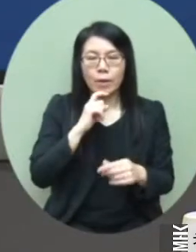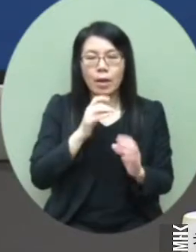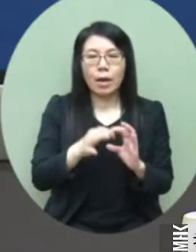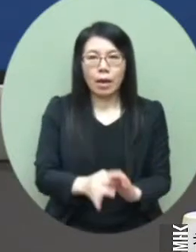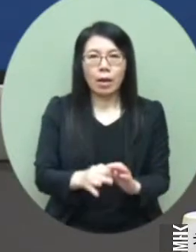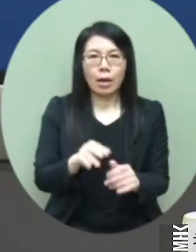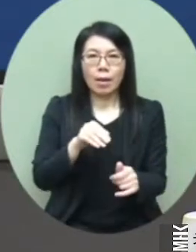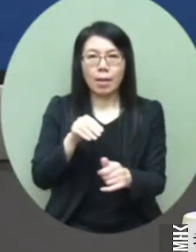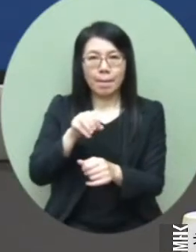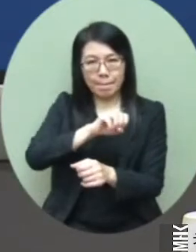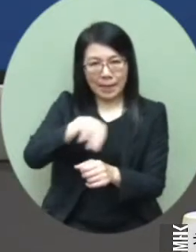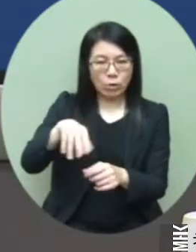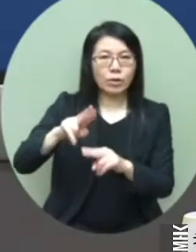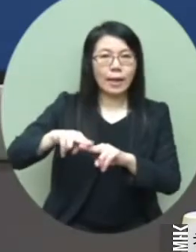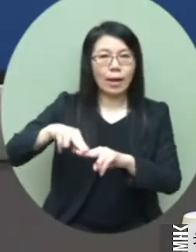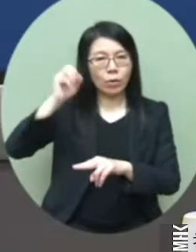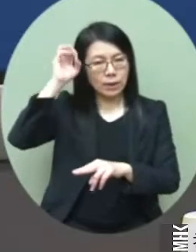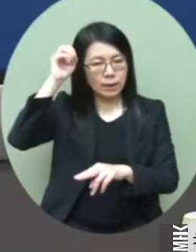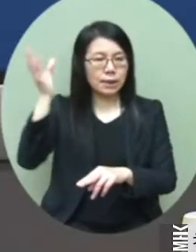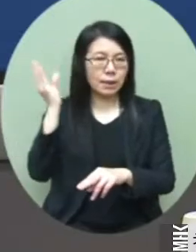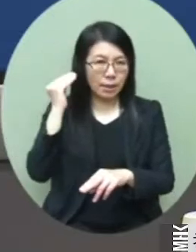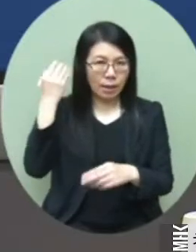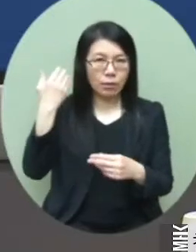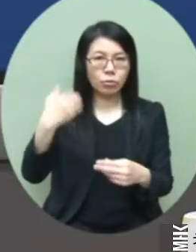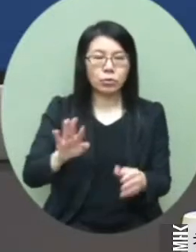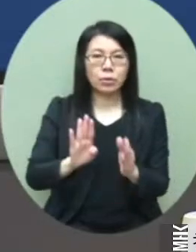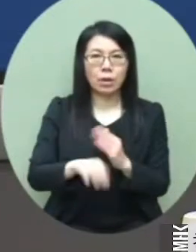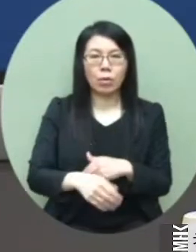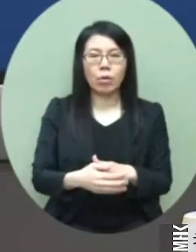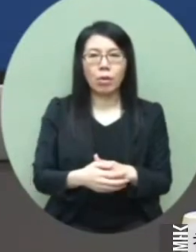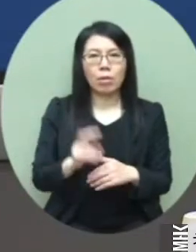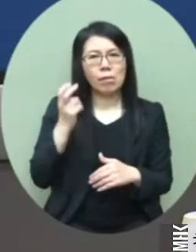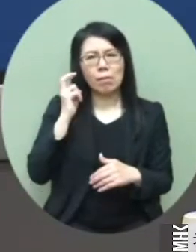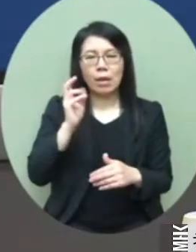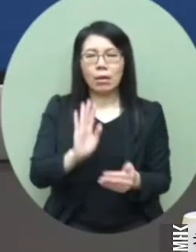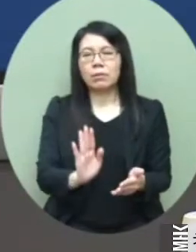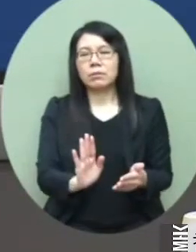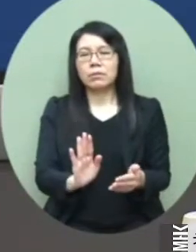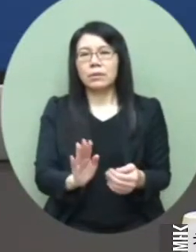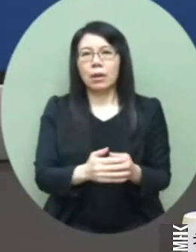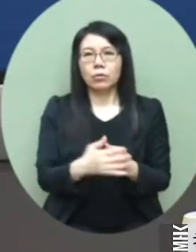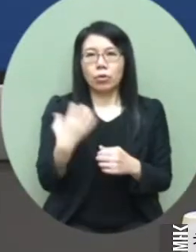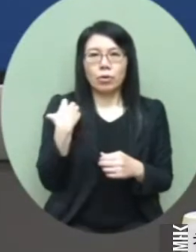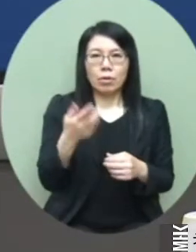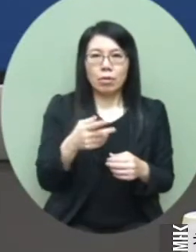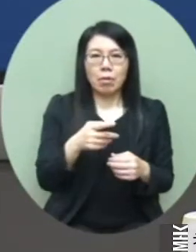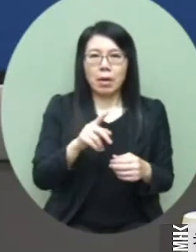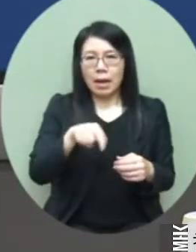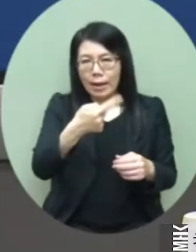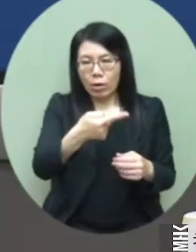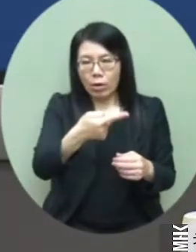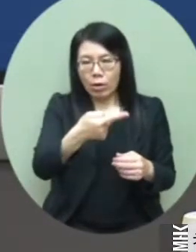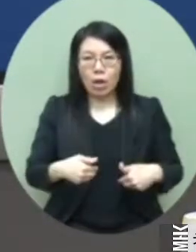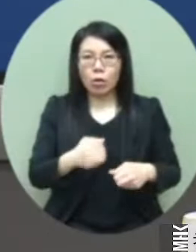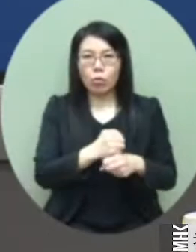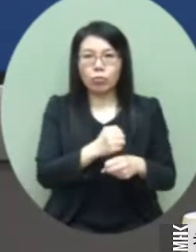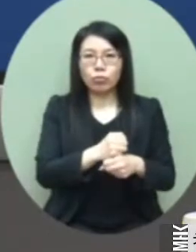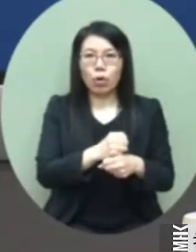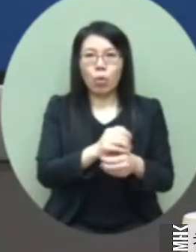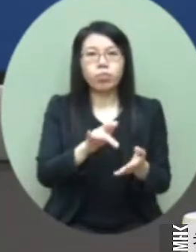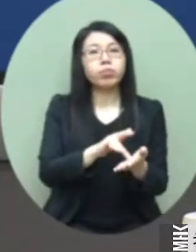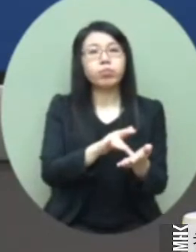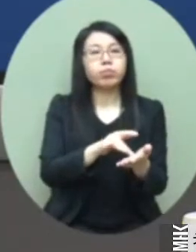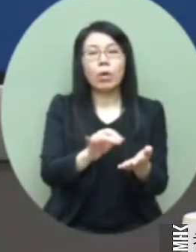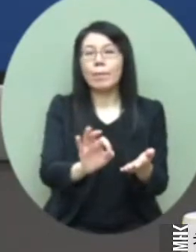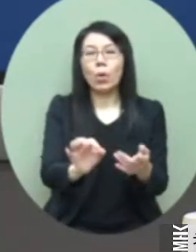我徵詢咗中央人民政府嘅意見之後呢，亦都唔打算作任何署任嘅安排，換係出